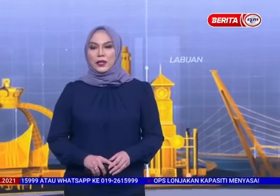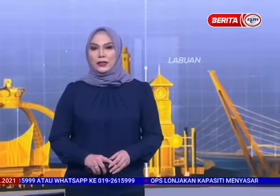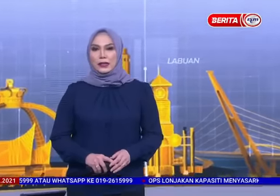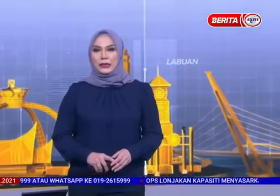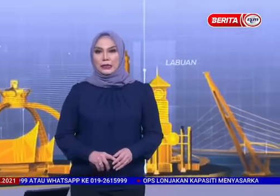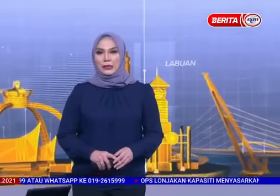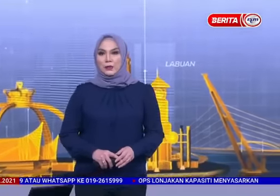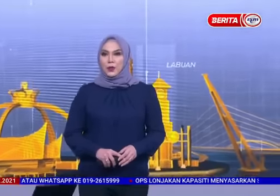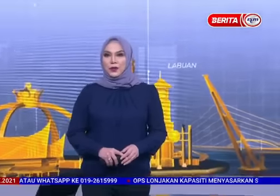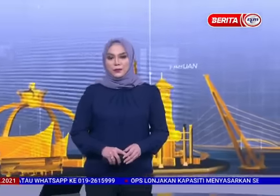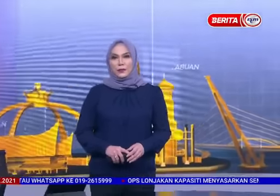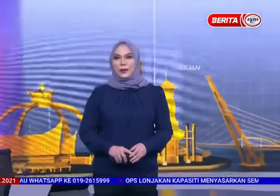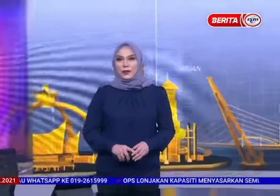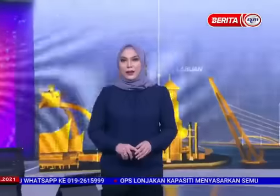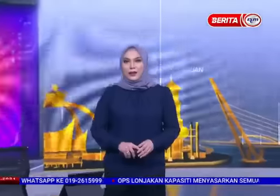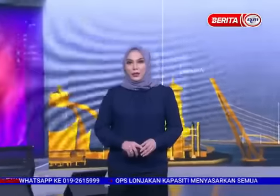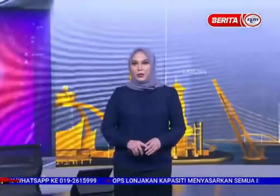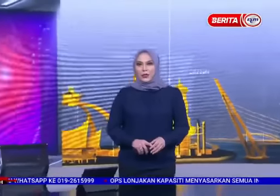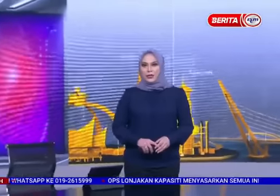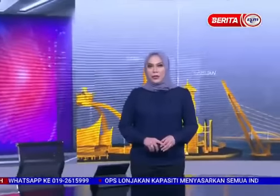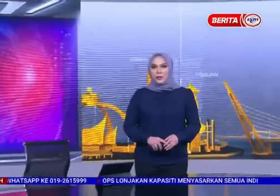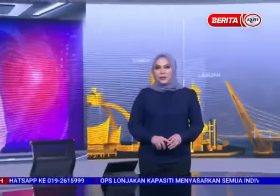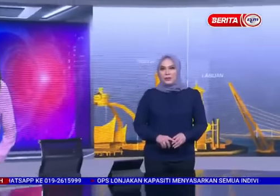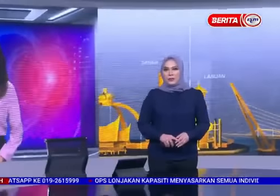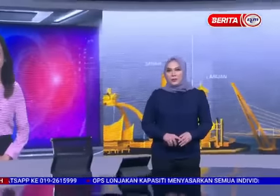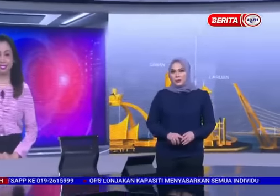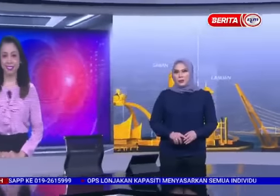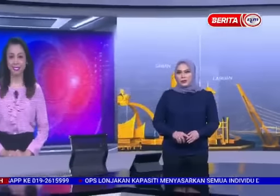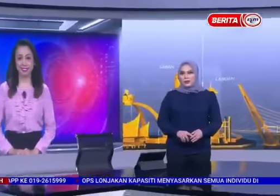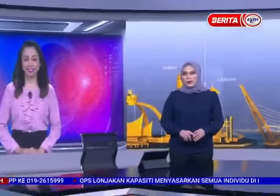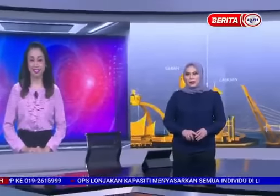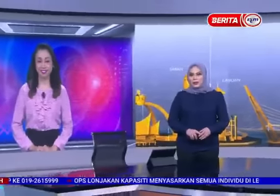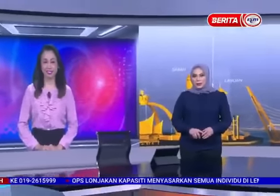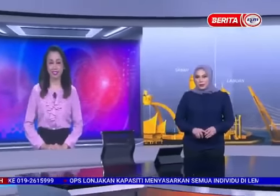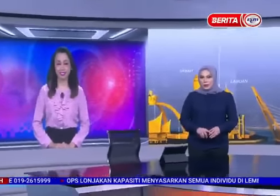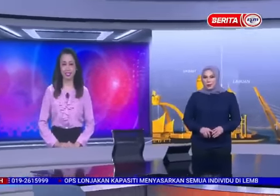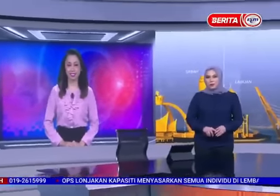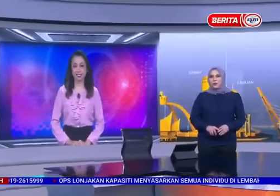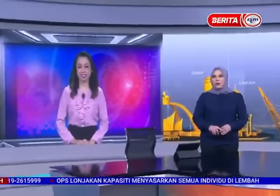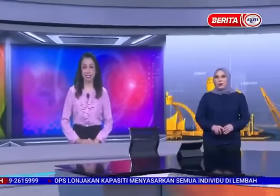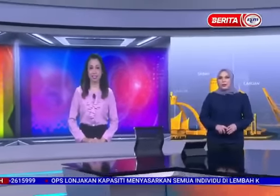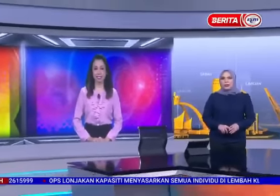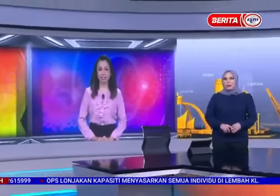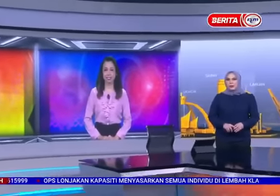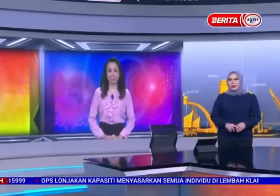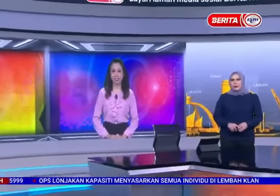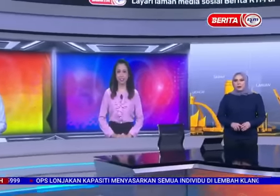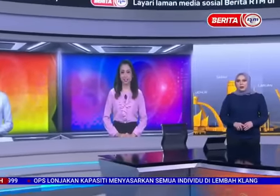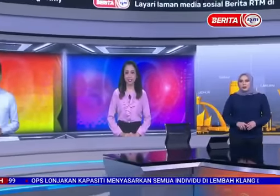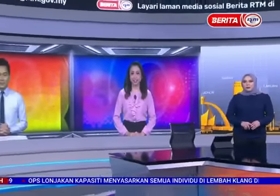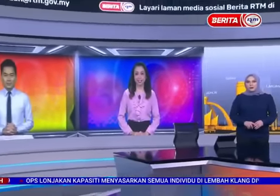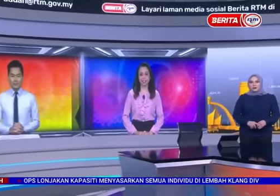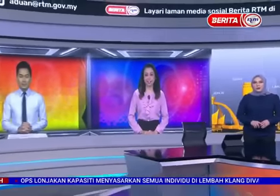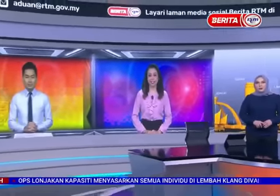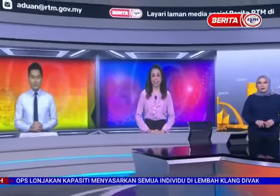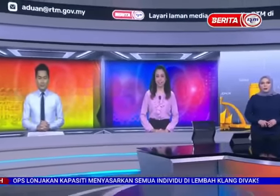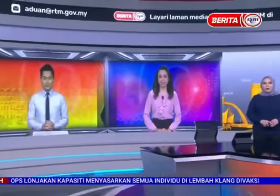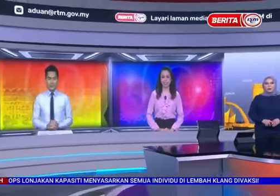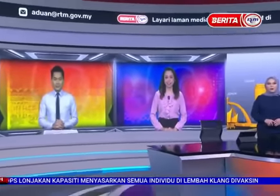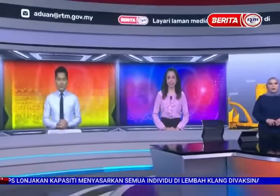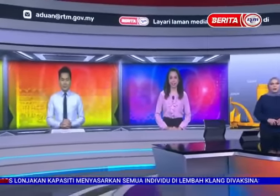wilayah utara selatan timur dan barat juga kabel lintas langsung dari Sabah Serawak dan viral